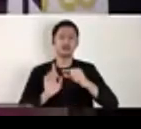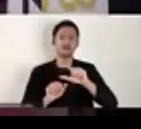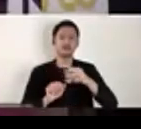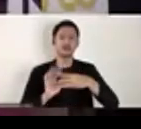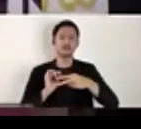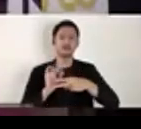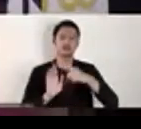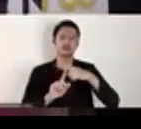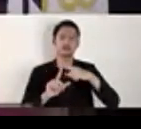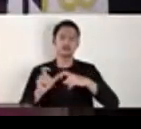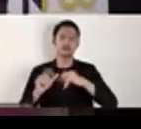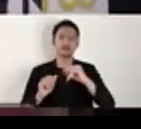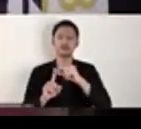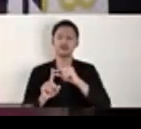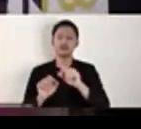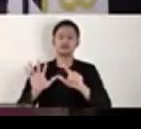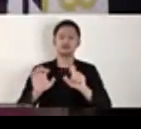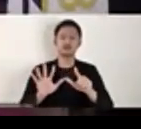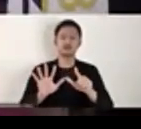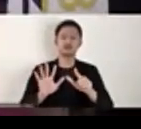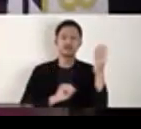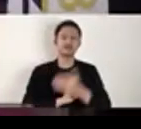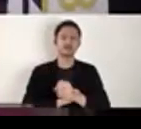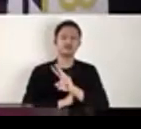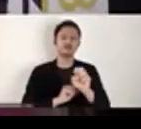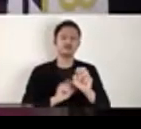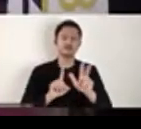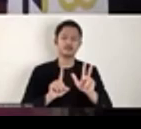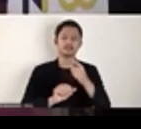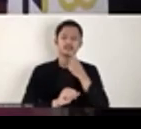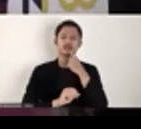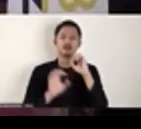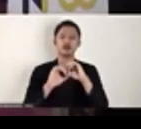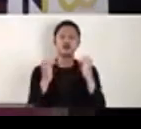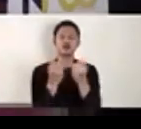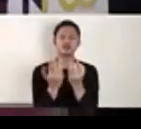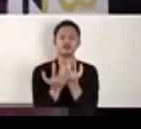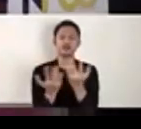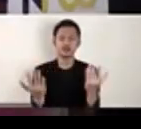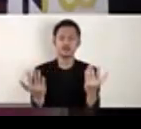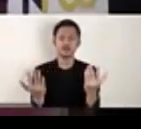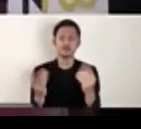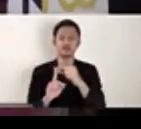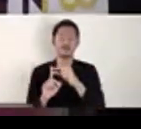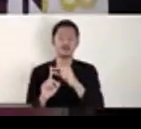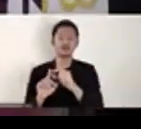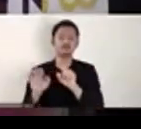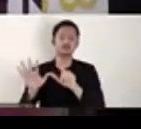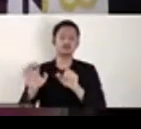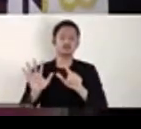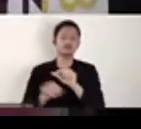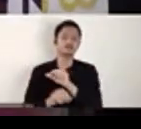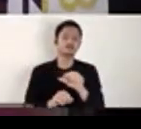77 garis miring 2018 dalam mendorong partisipasi organisasi masyarakat sipil p77 dan spring 2018